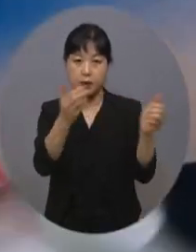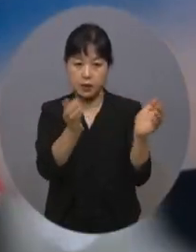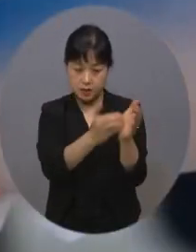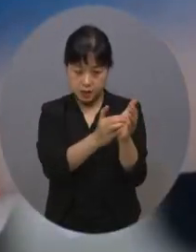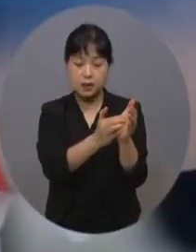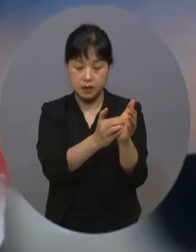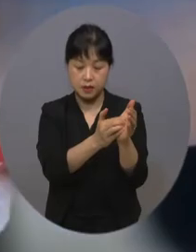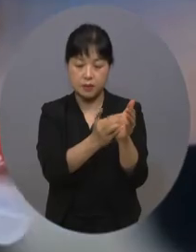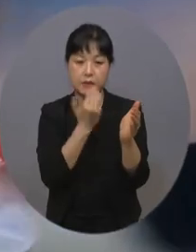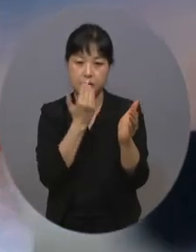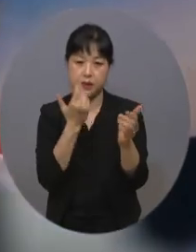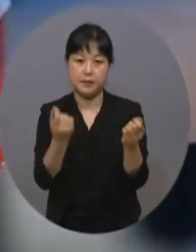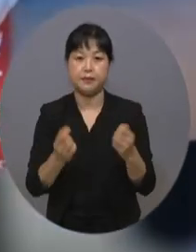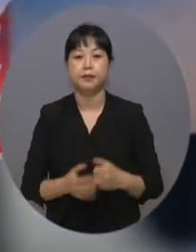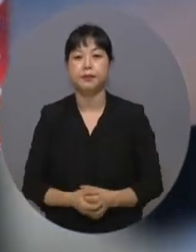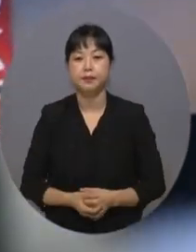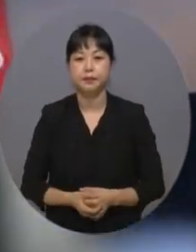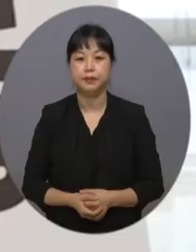내다봤습니다